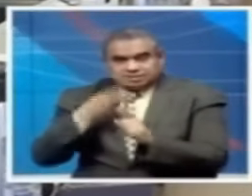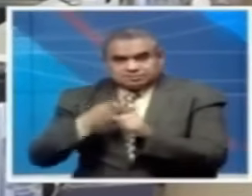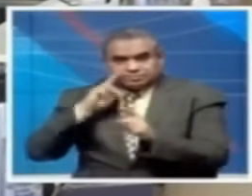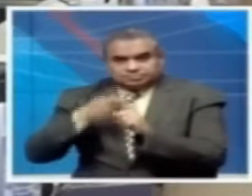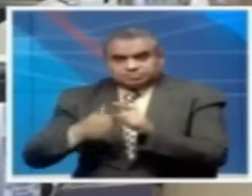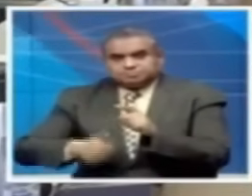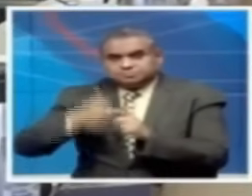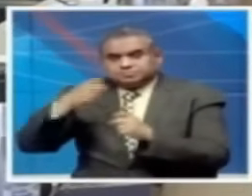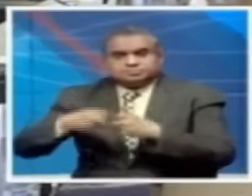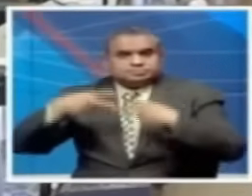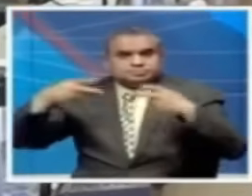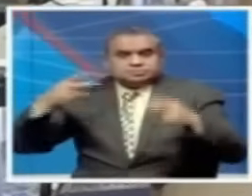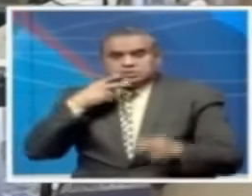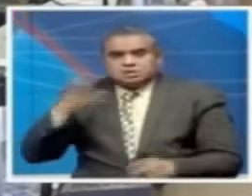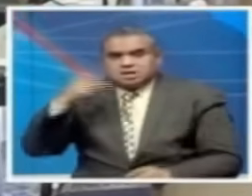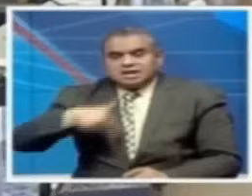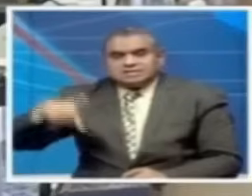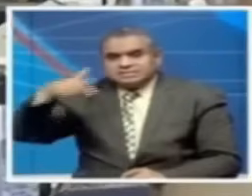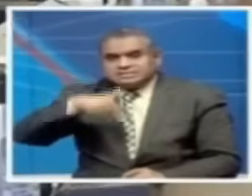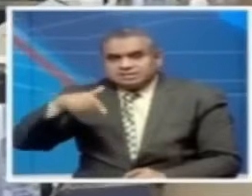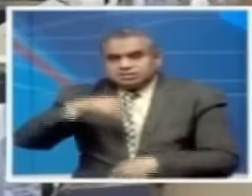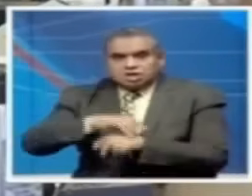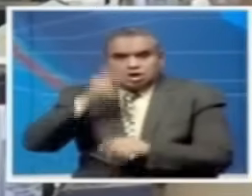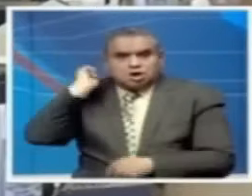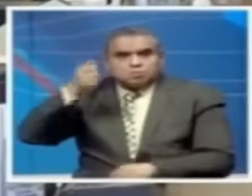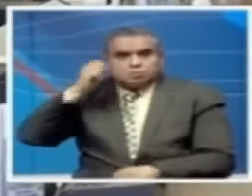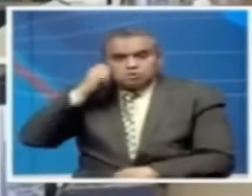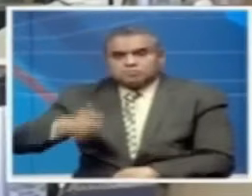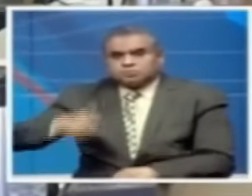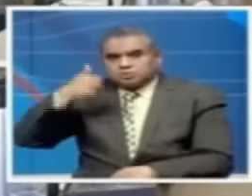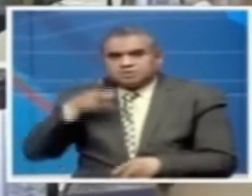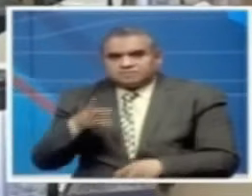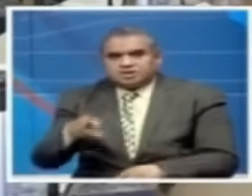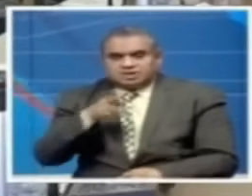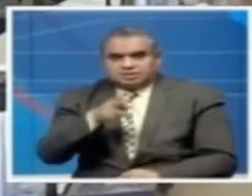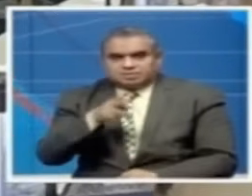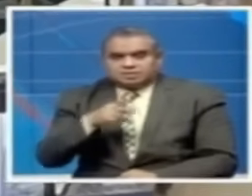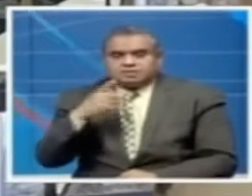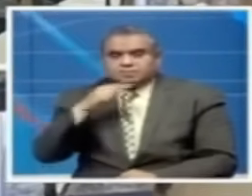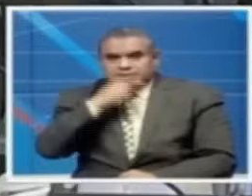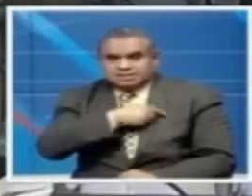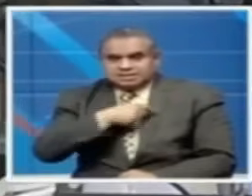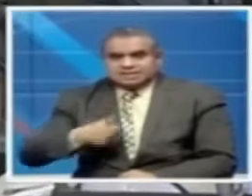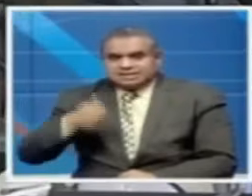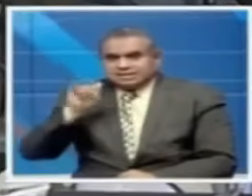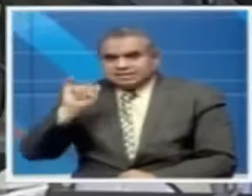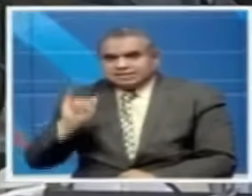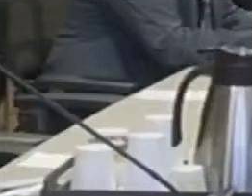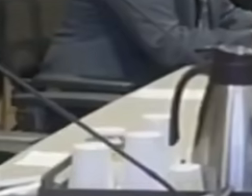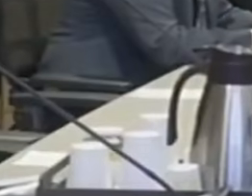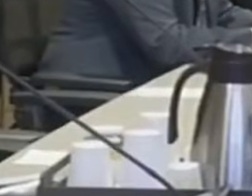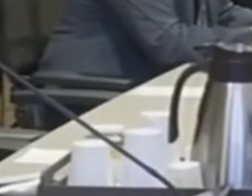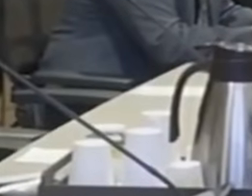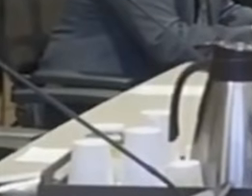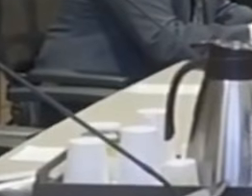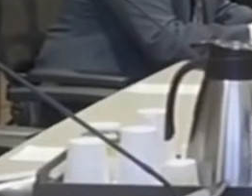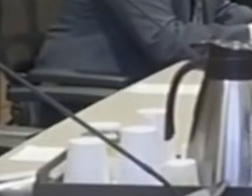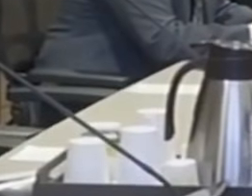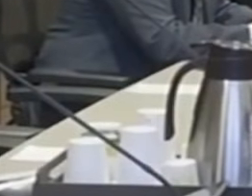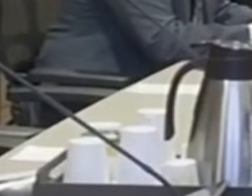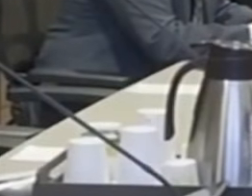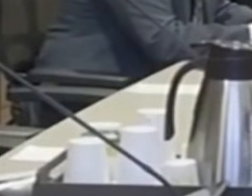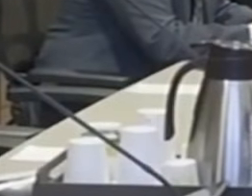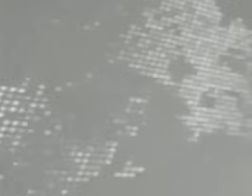من 26 مستشفى ودخولها الخدمة. إيمان التوني، التلفزيون المصري.